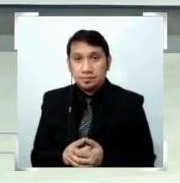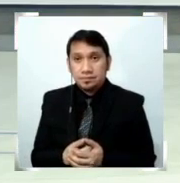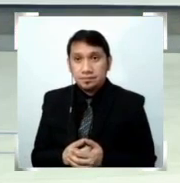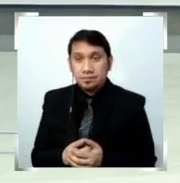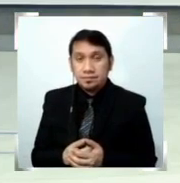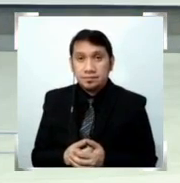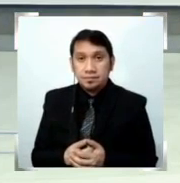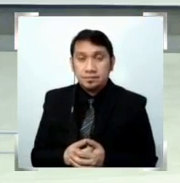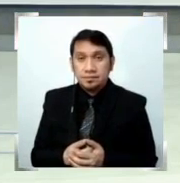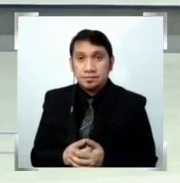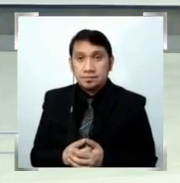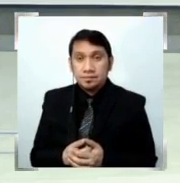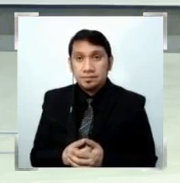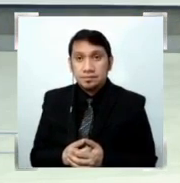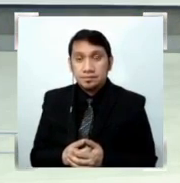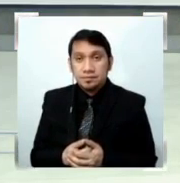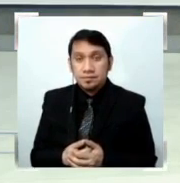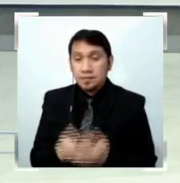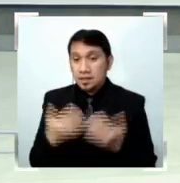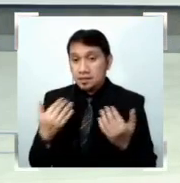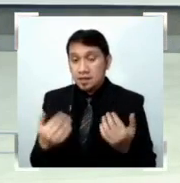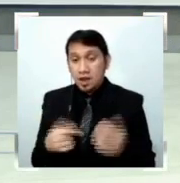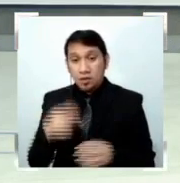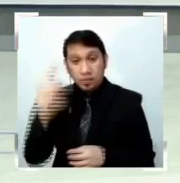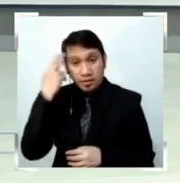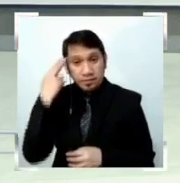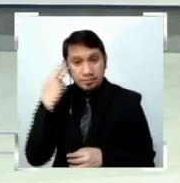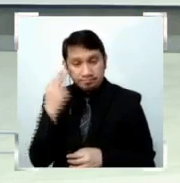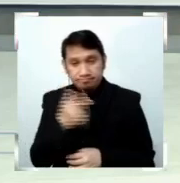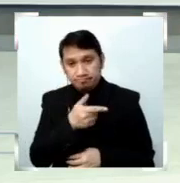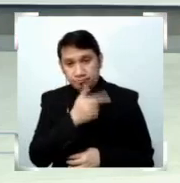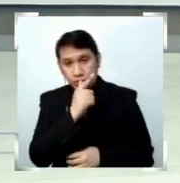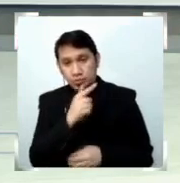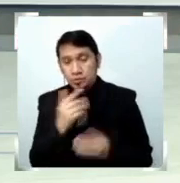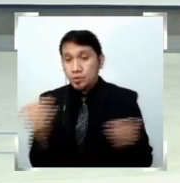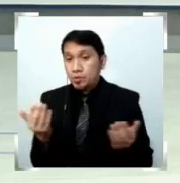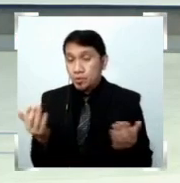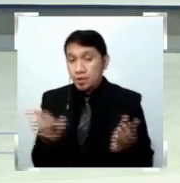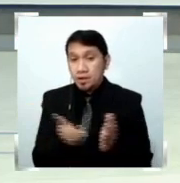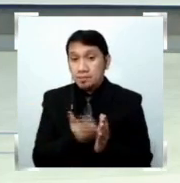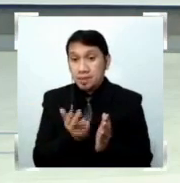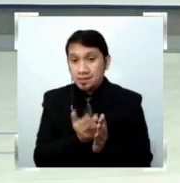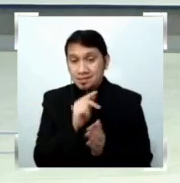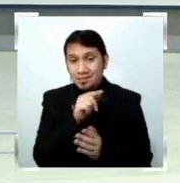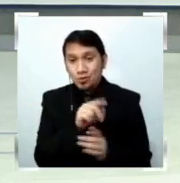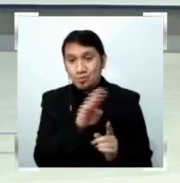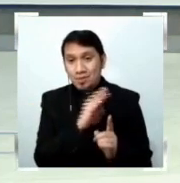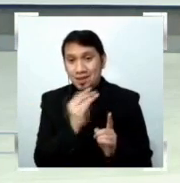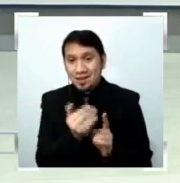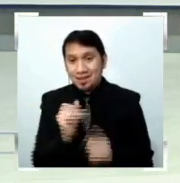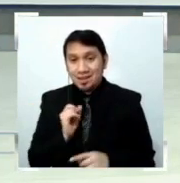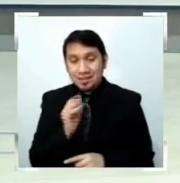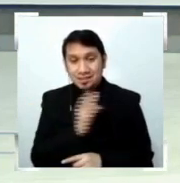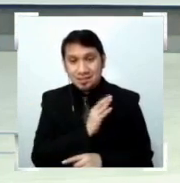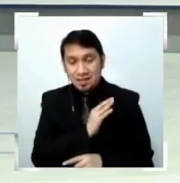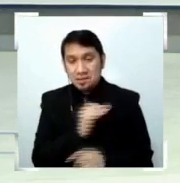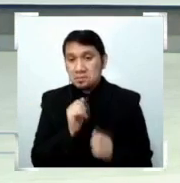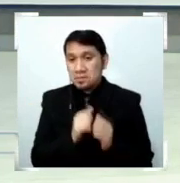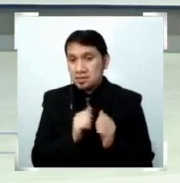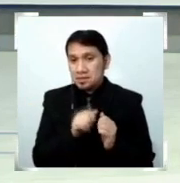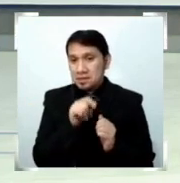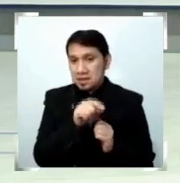Malapit ang binaril sa ulo ang isang barangay kagawad sa Pasig. Sabi ng isang kaibigan, matagal na raw may pagbabanta sa buhay ng